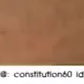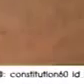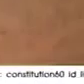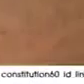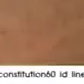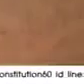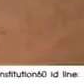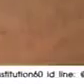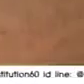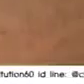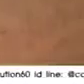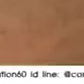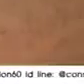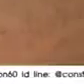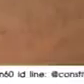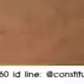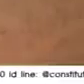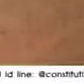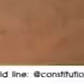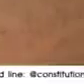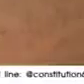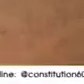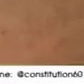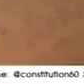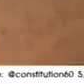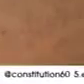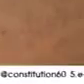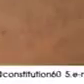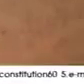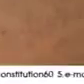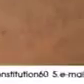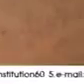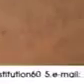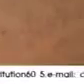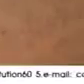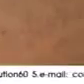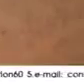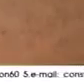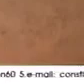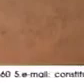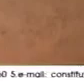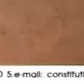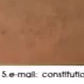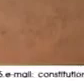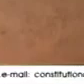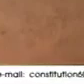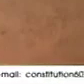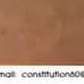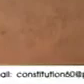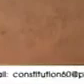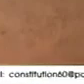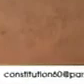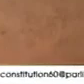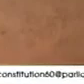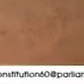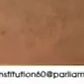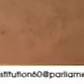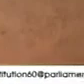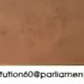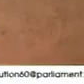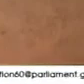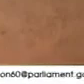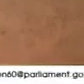ดนี้ปฏิบัติหน้าที่นี่ทางสภาผู้แทนราษฎรทางประธานก็จะอนุญาตพอประมาณแต่อยากจะเรียนท่านเสรีครับว่